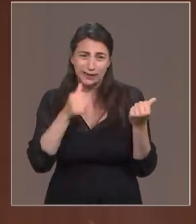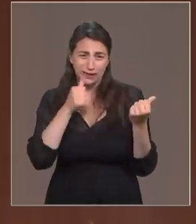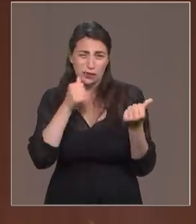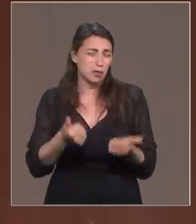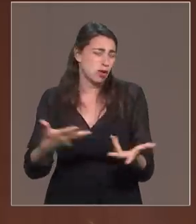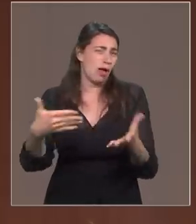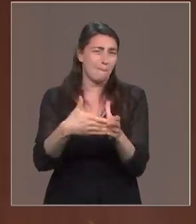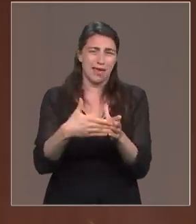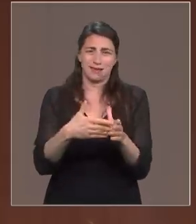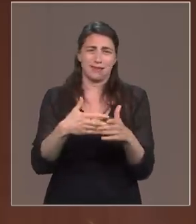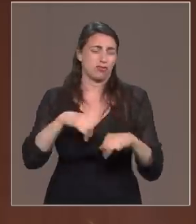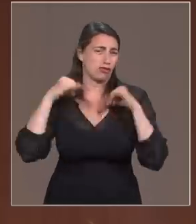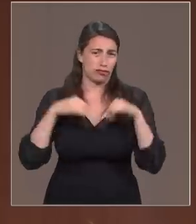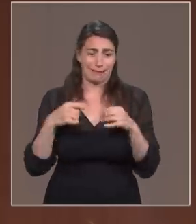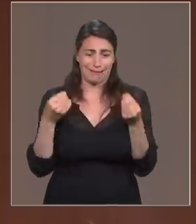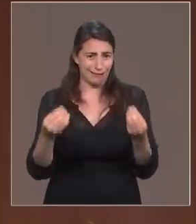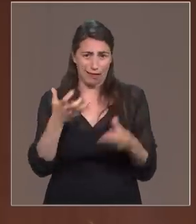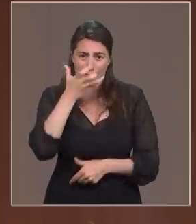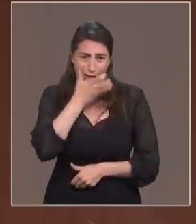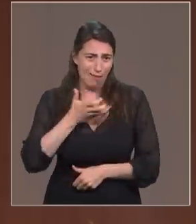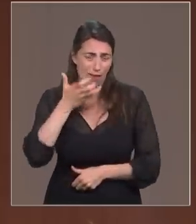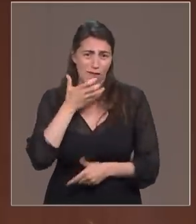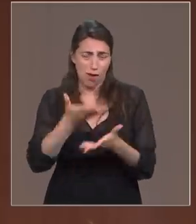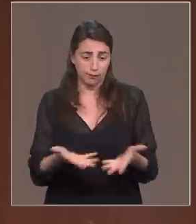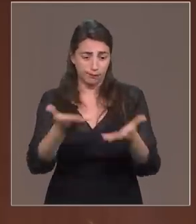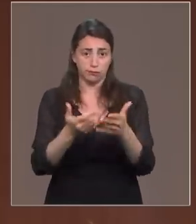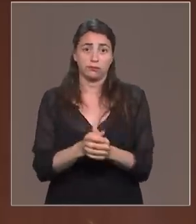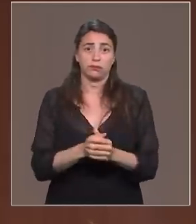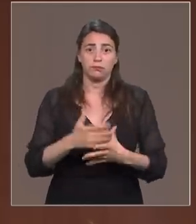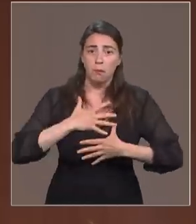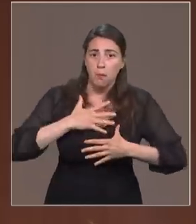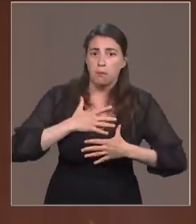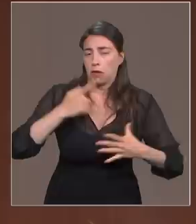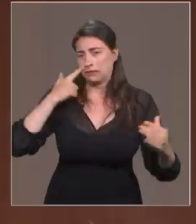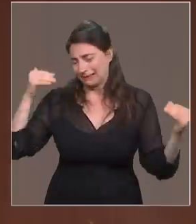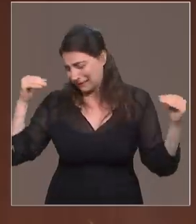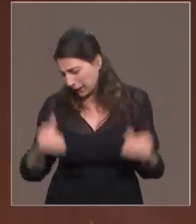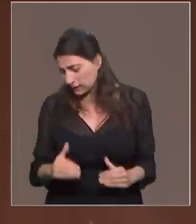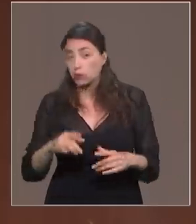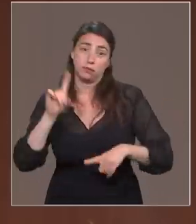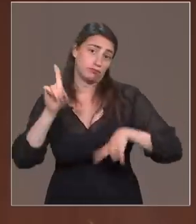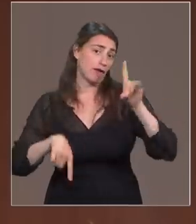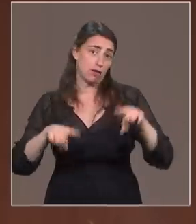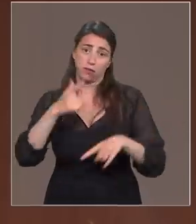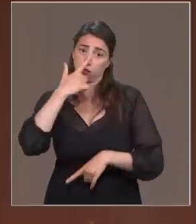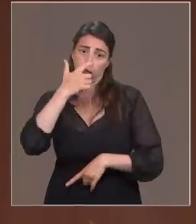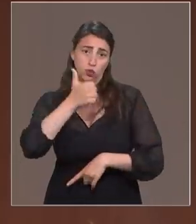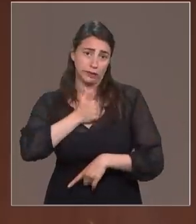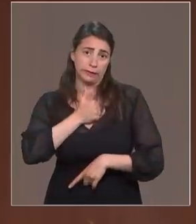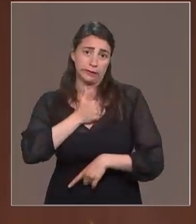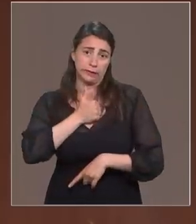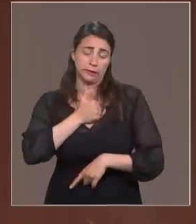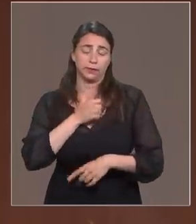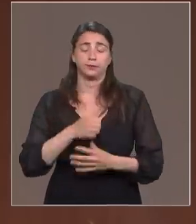souvent des drames. La détresse, la dépression et parfois même le suicide. Le décès